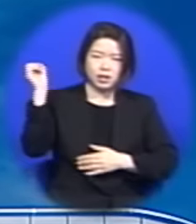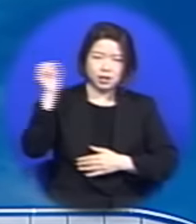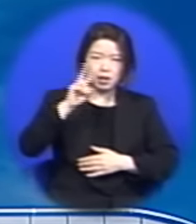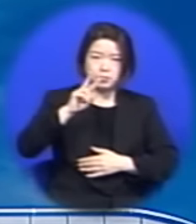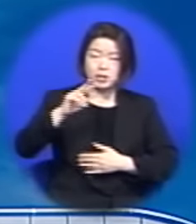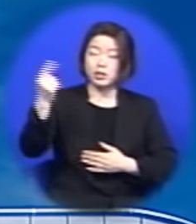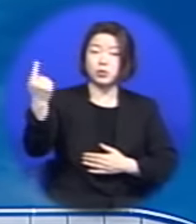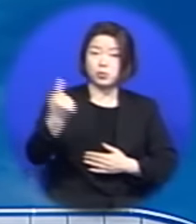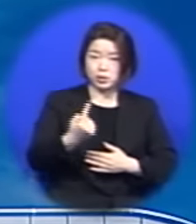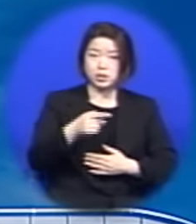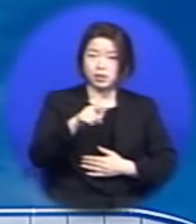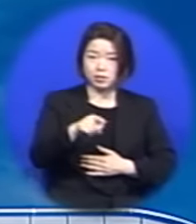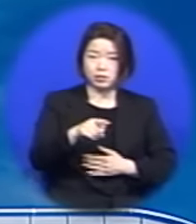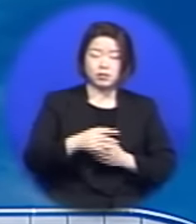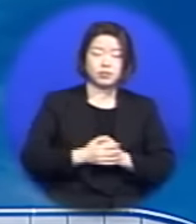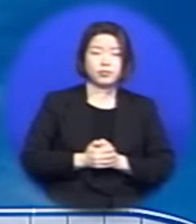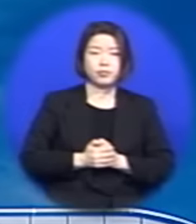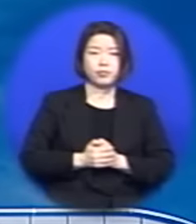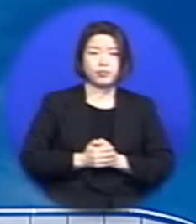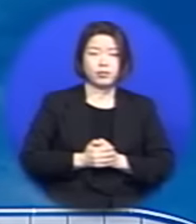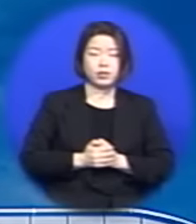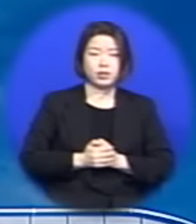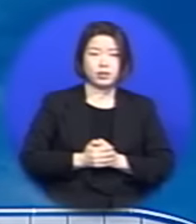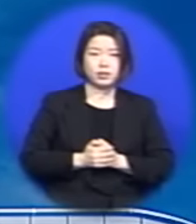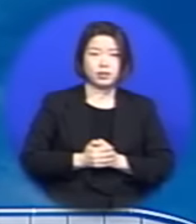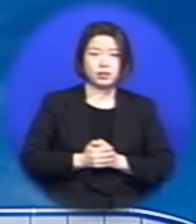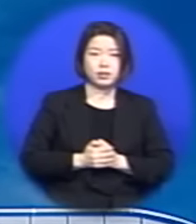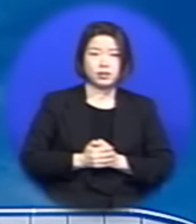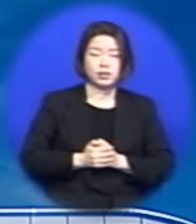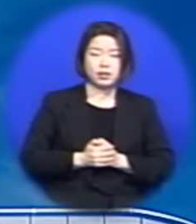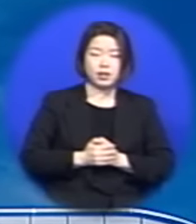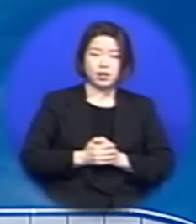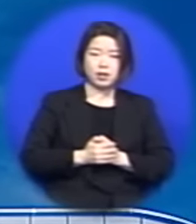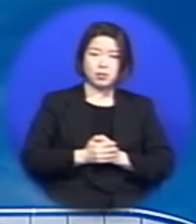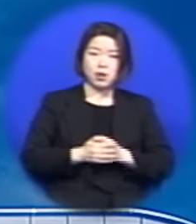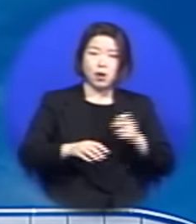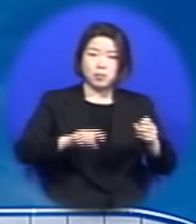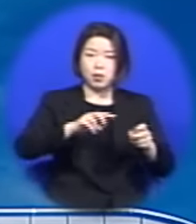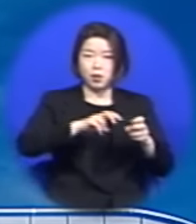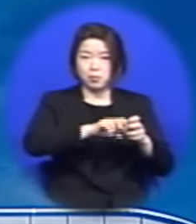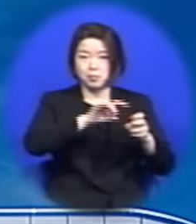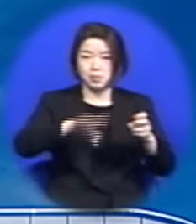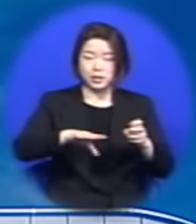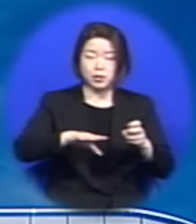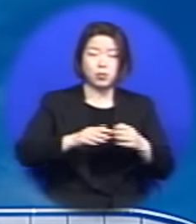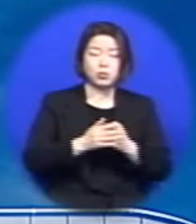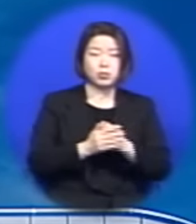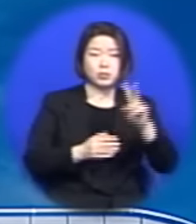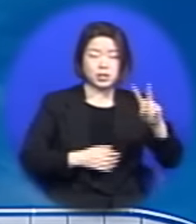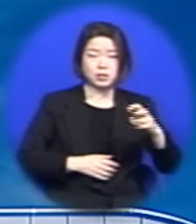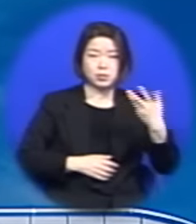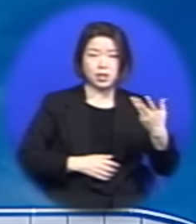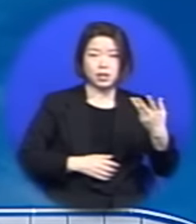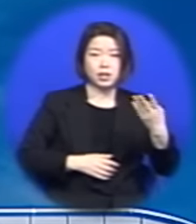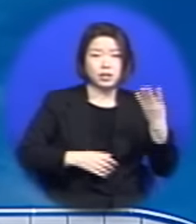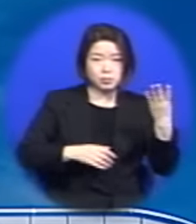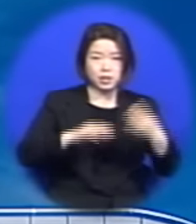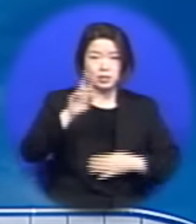오실 거라 마태복음 24장 36절 제가 몇 구절만 따서